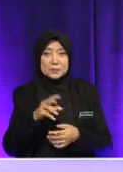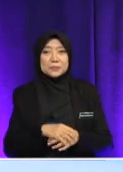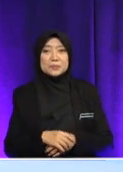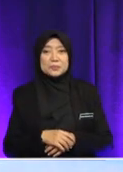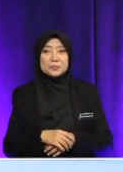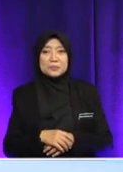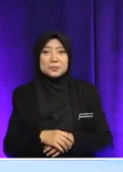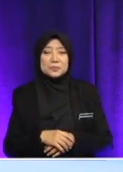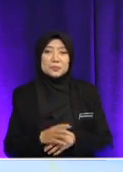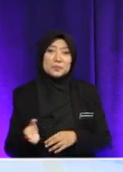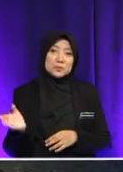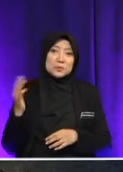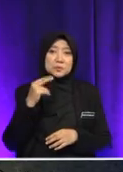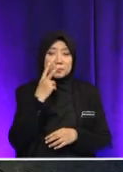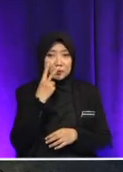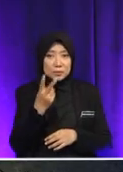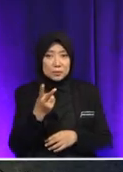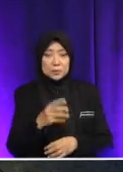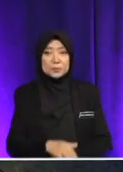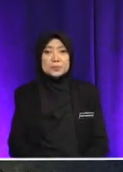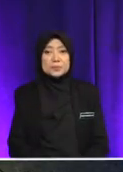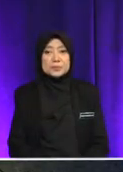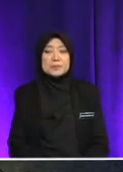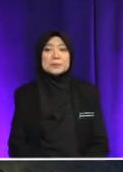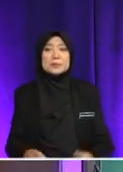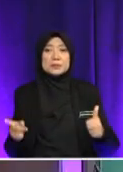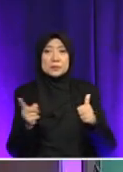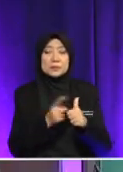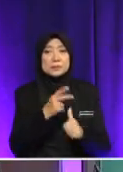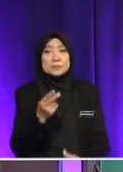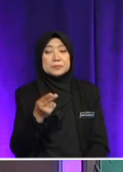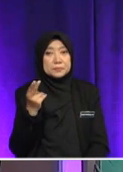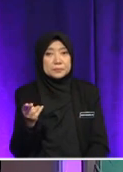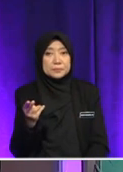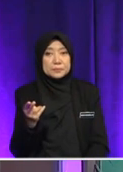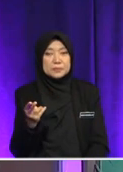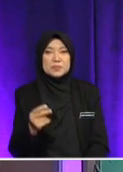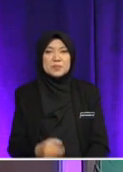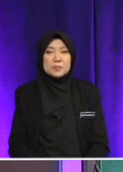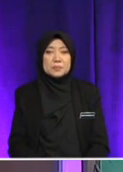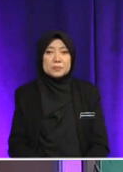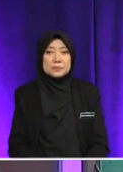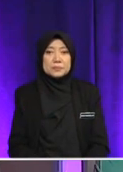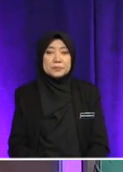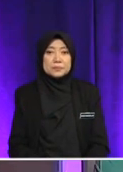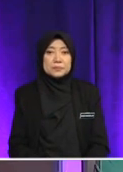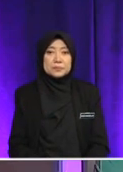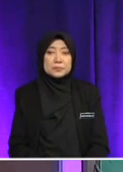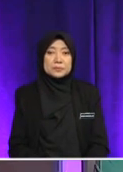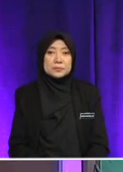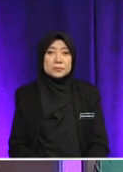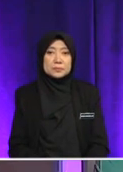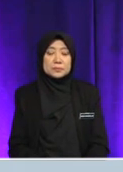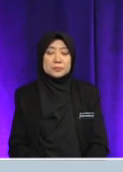ada dua oke so yang pertama bahan komposisi yang kita ada adalah konflik yang